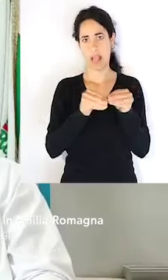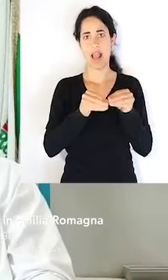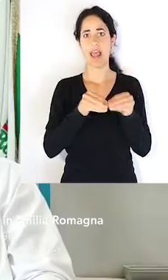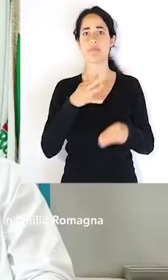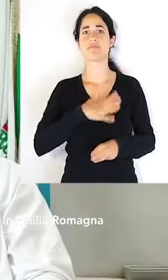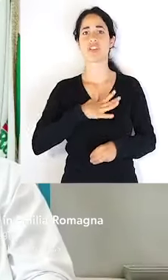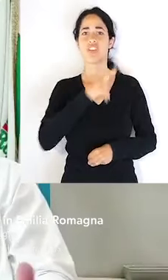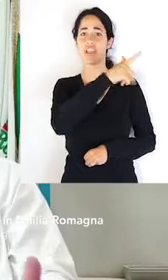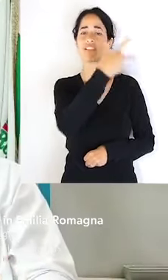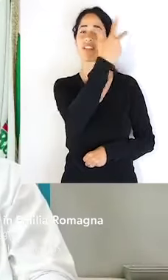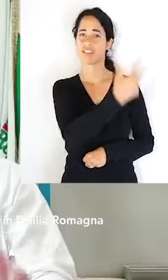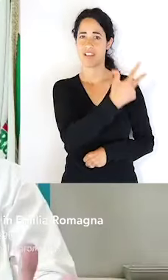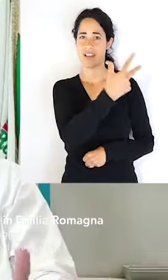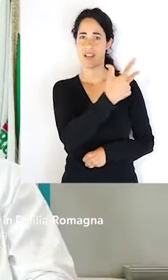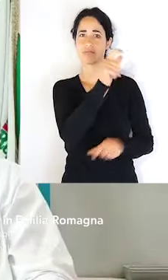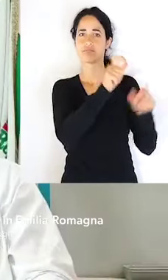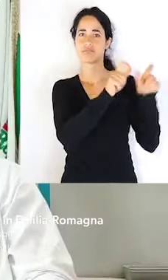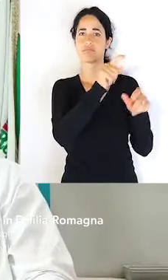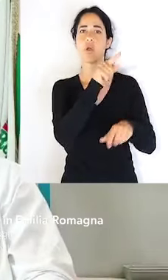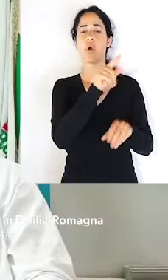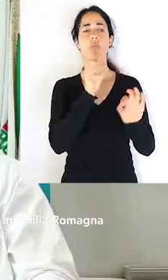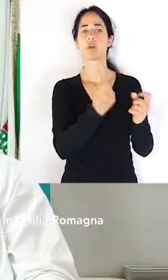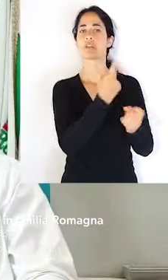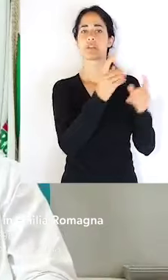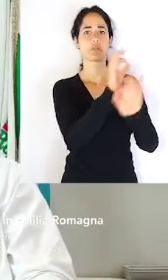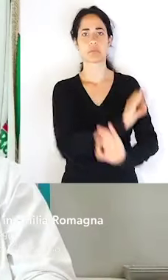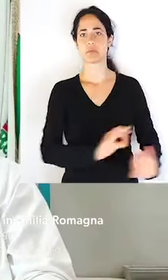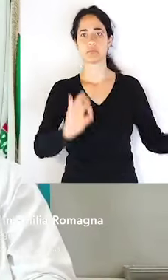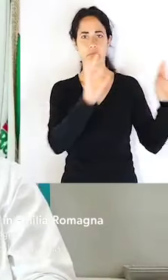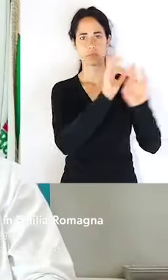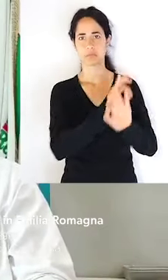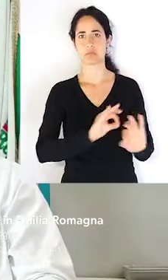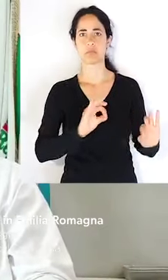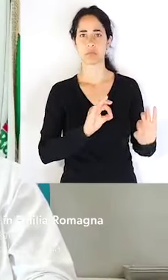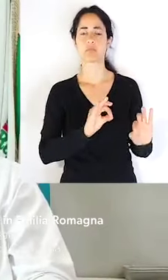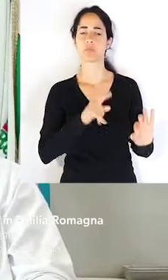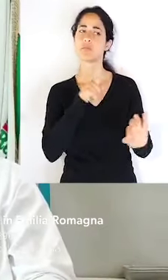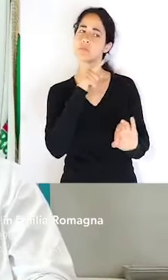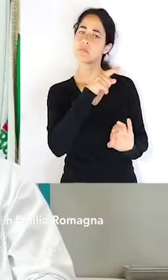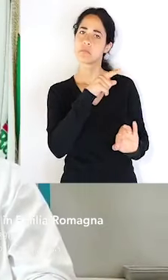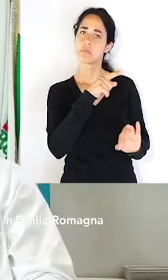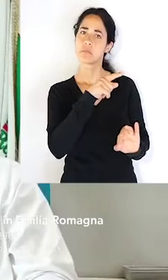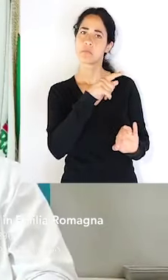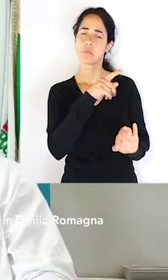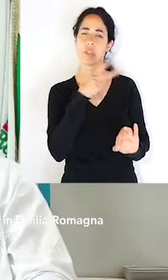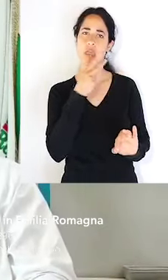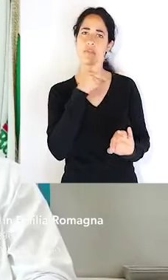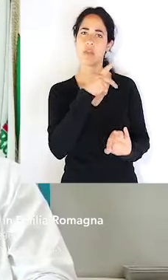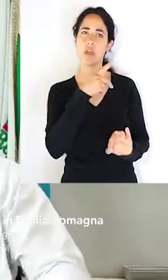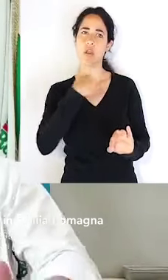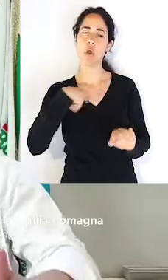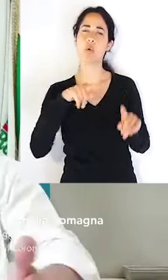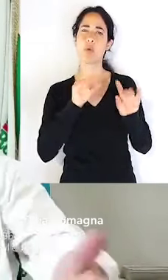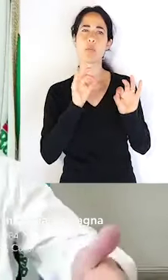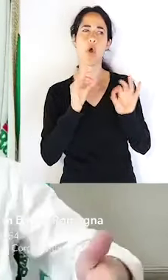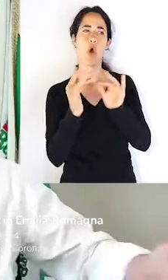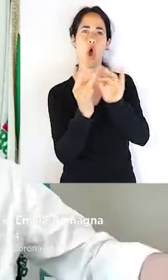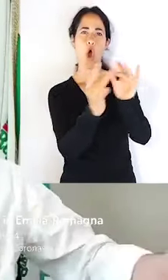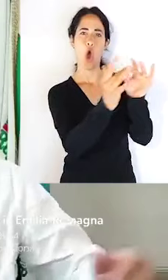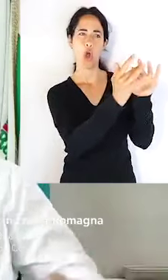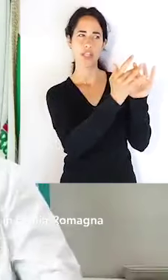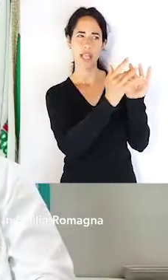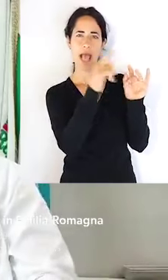a Piacenza, completamente asintomatiche, appunto attraverso i